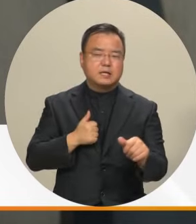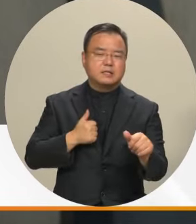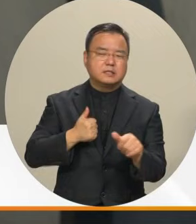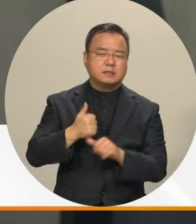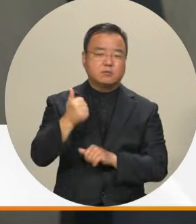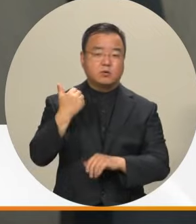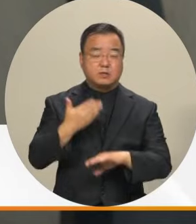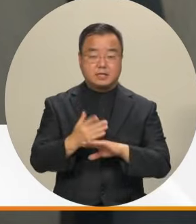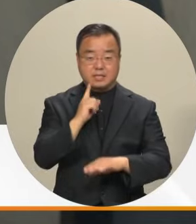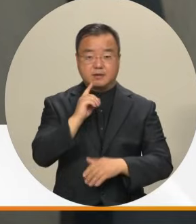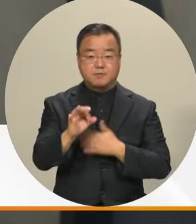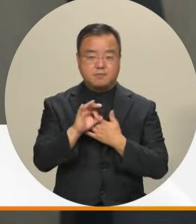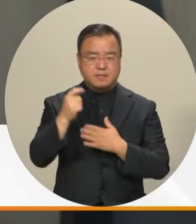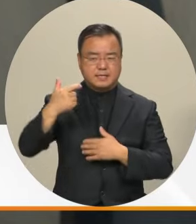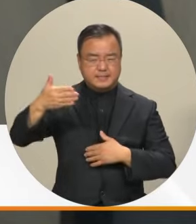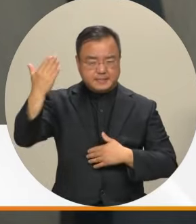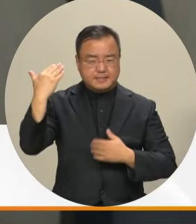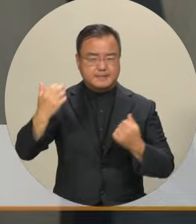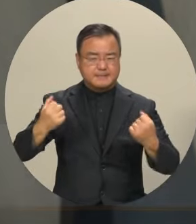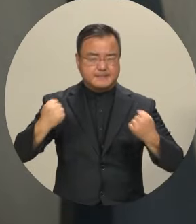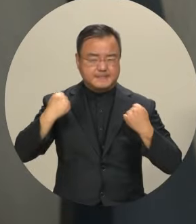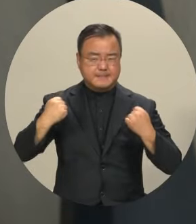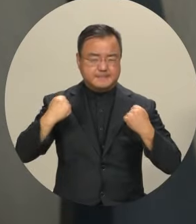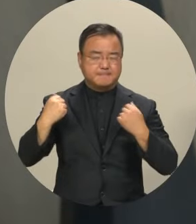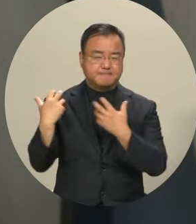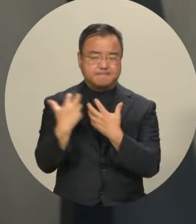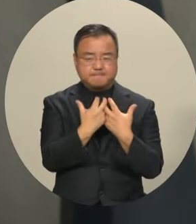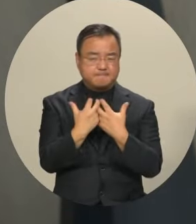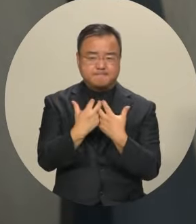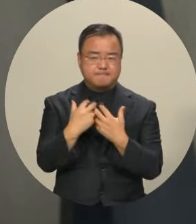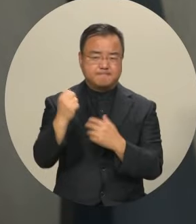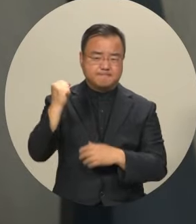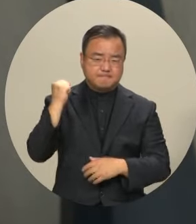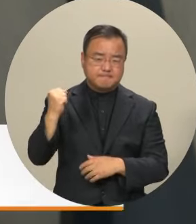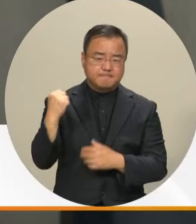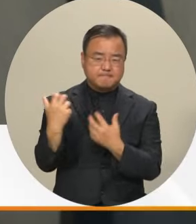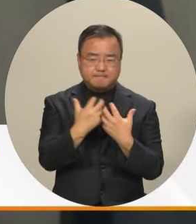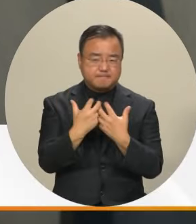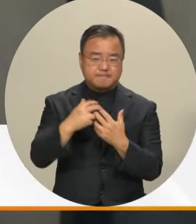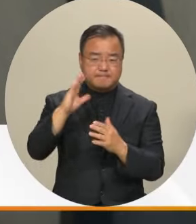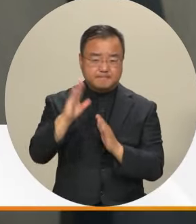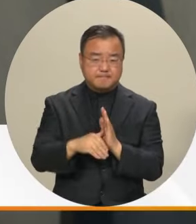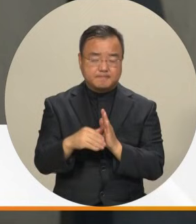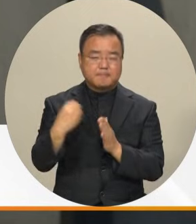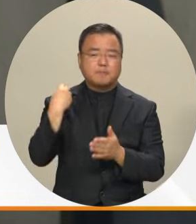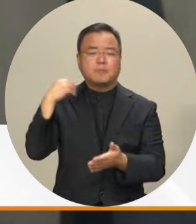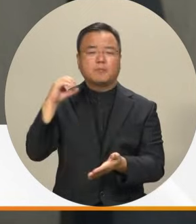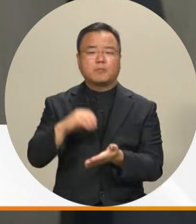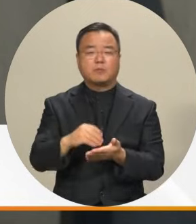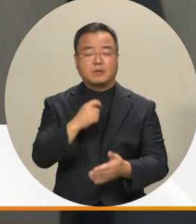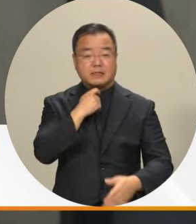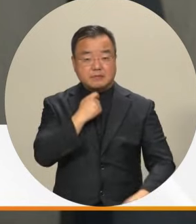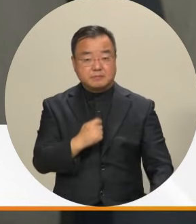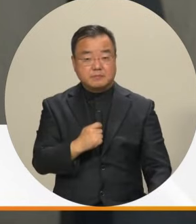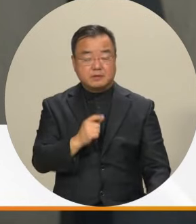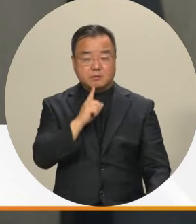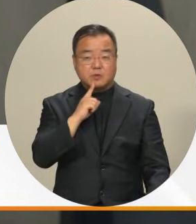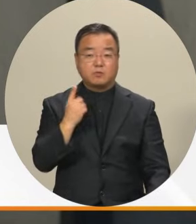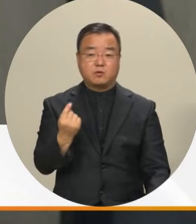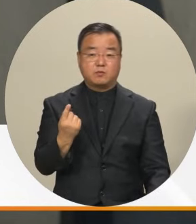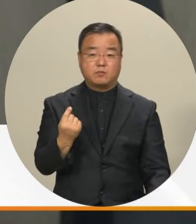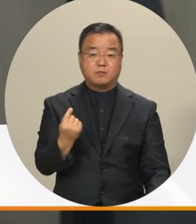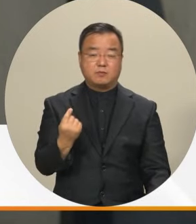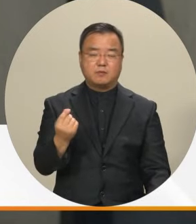표현하면 옛날에 그 힘 넘치던 화이팅 넘치던 그때로 돌아가고 싶다라는 건데